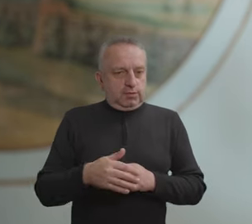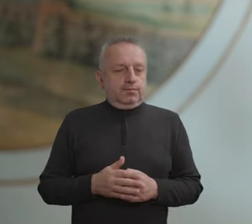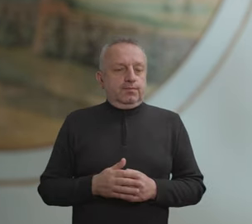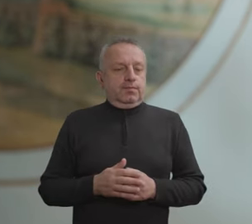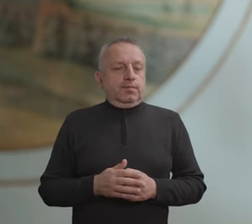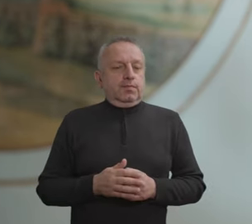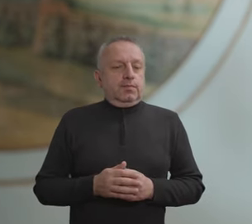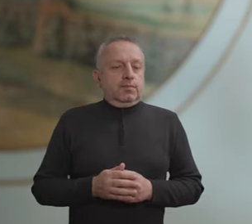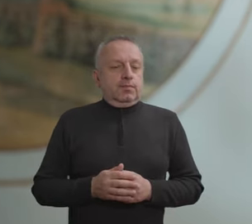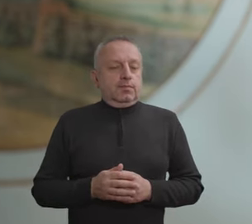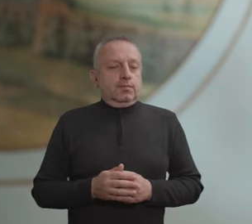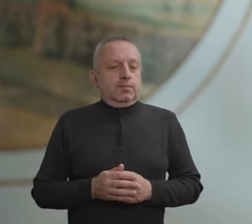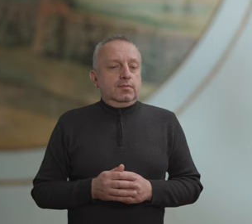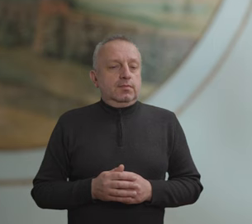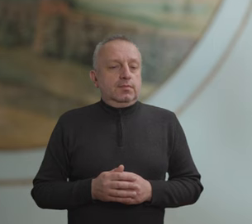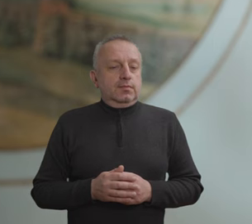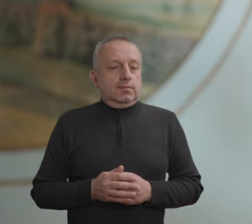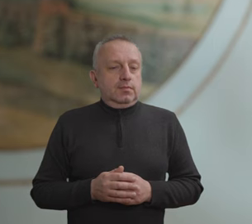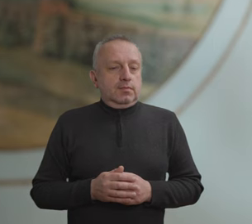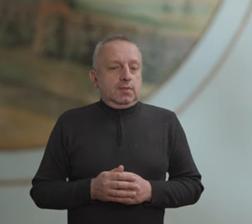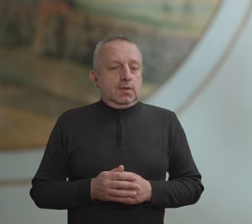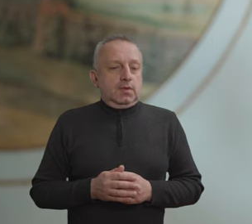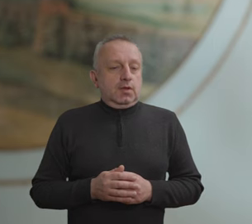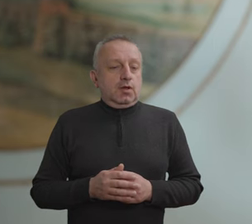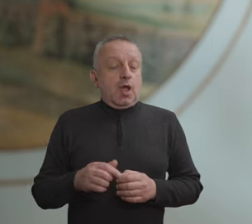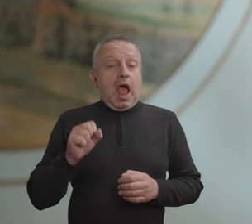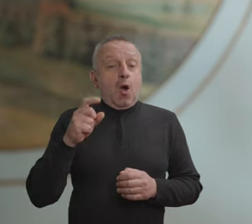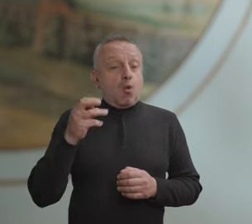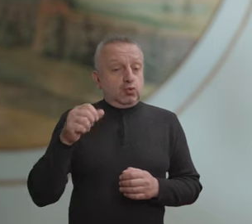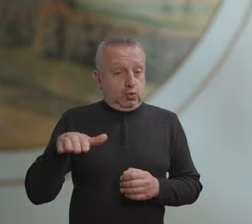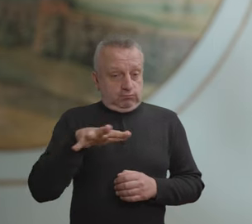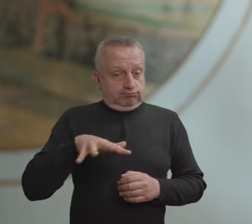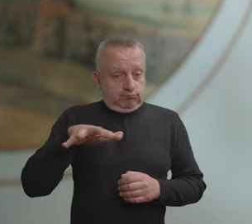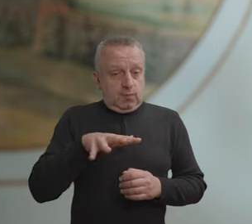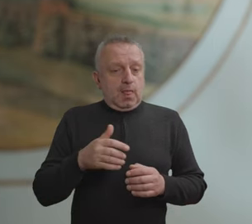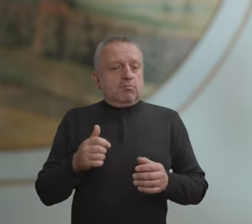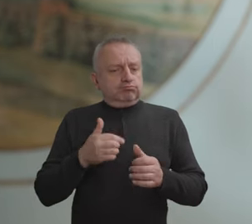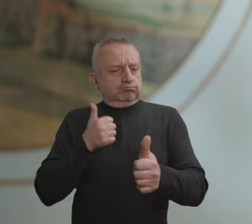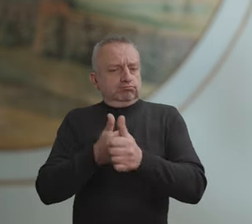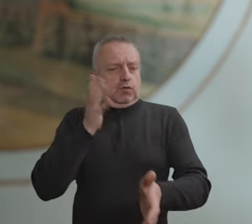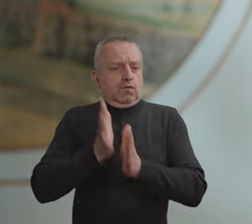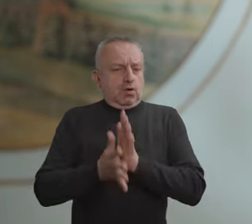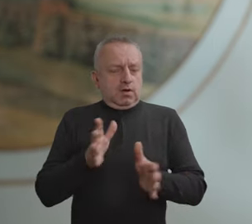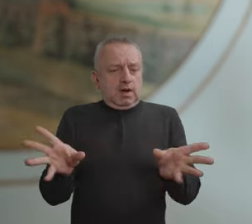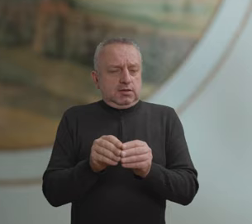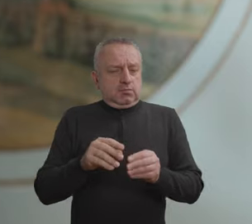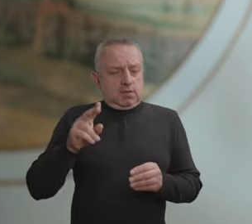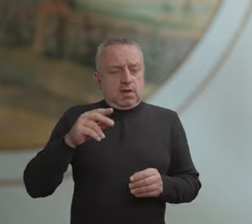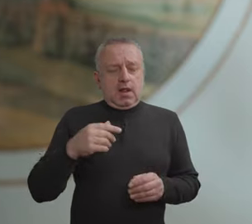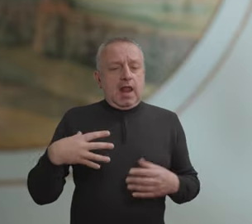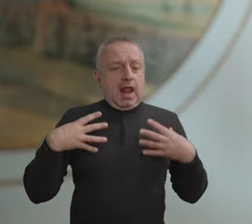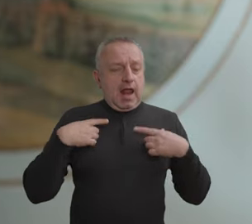przeszedł szlak bojowy spod Augustowa po Stołpce i Lidę. Walczył